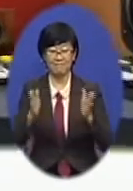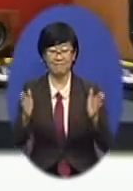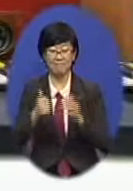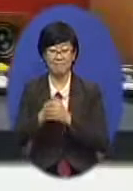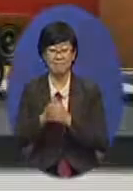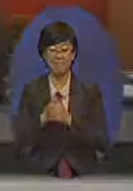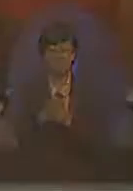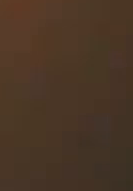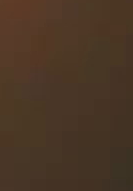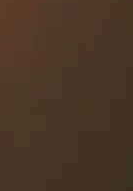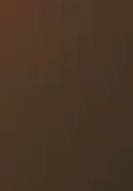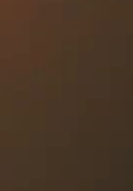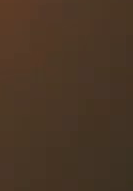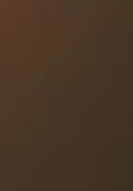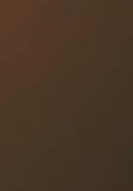주세요.